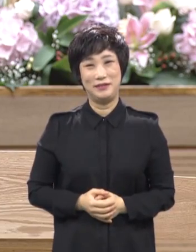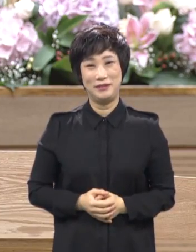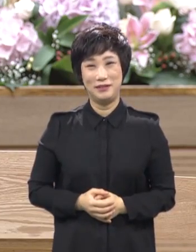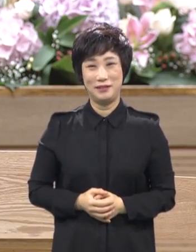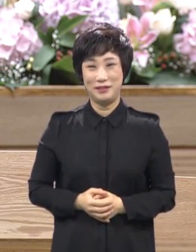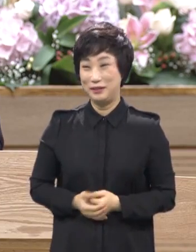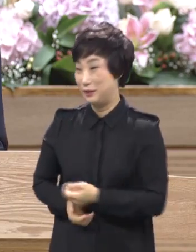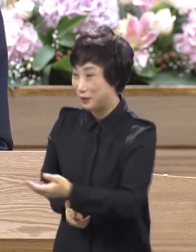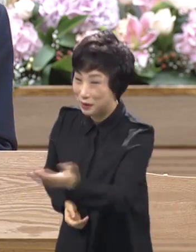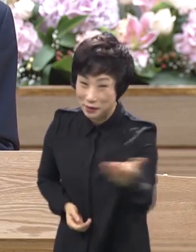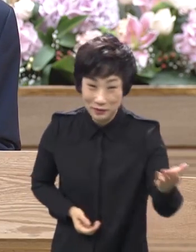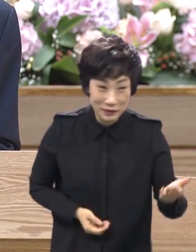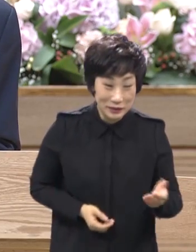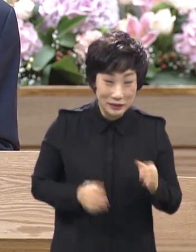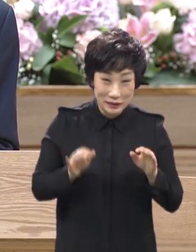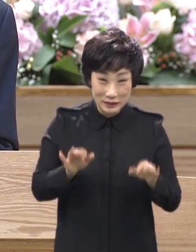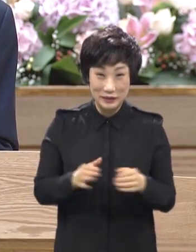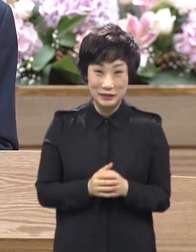어떻게 이런